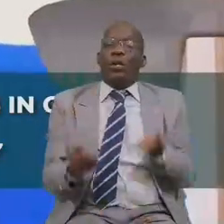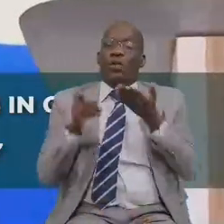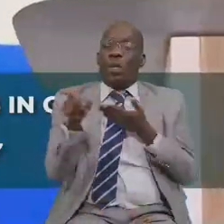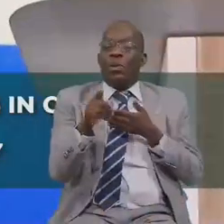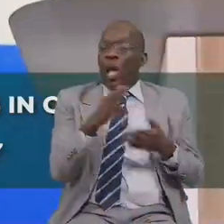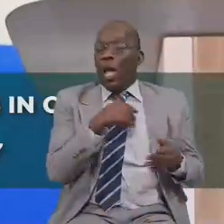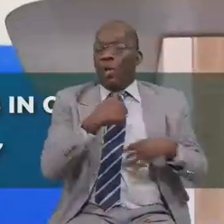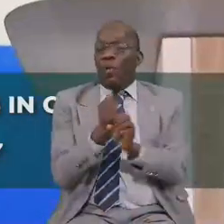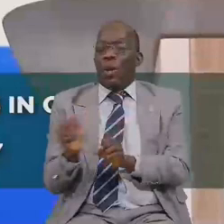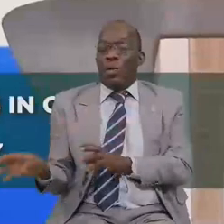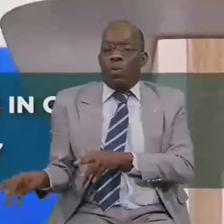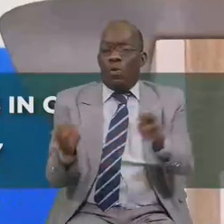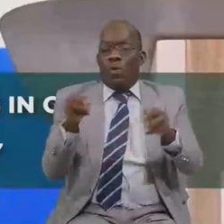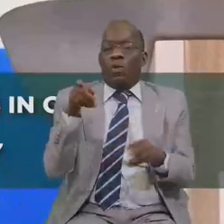avancer